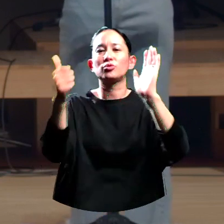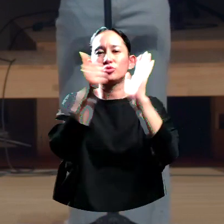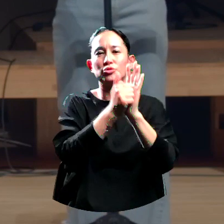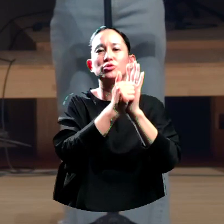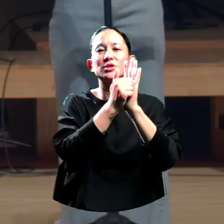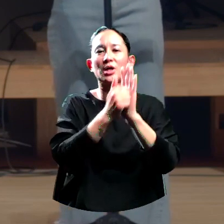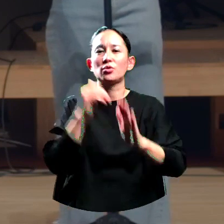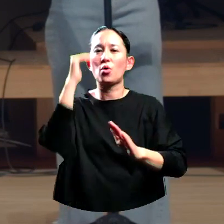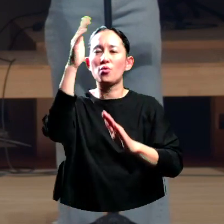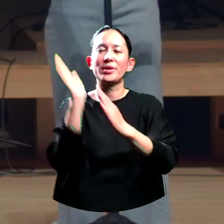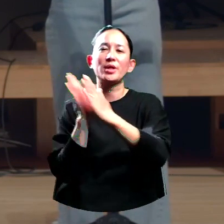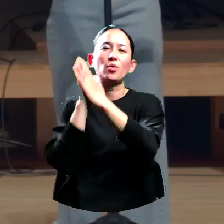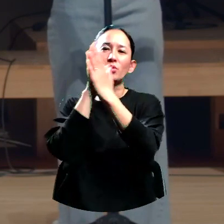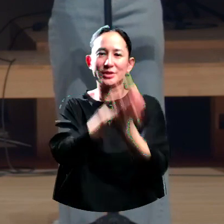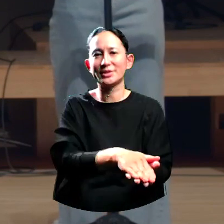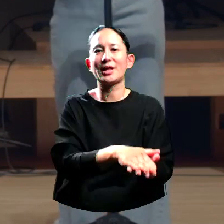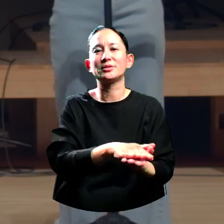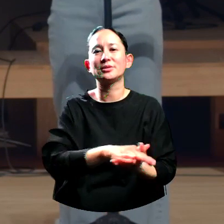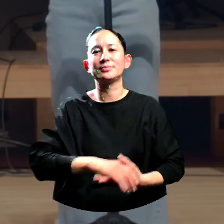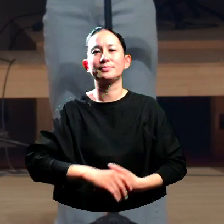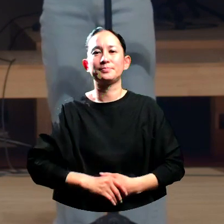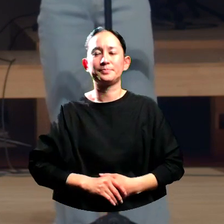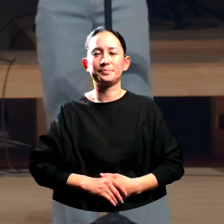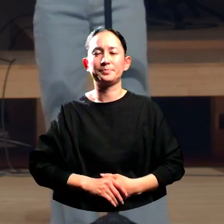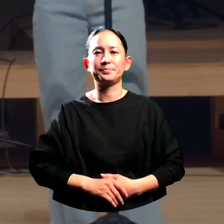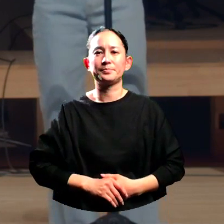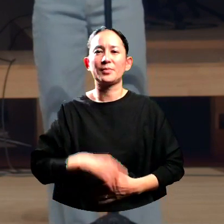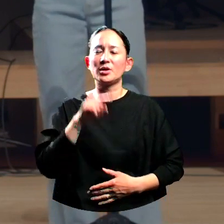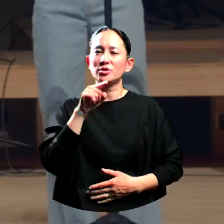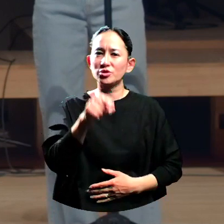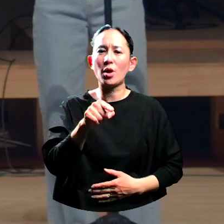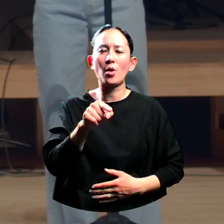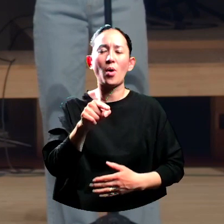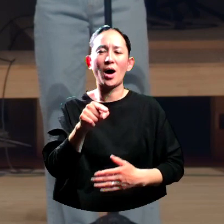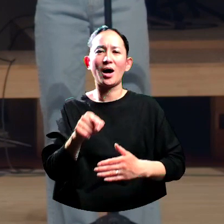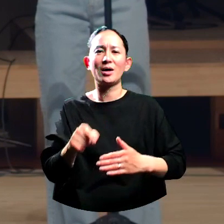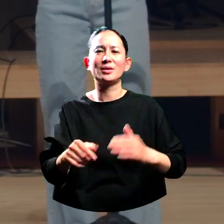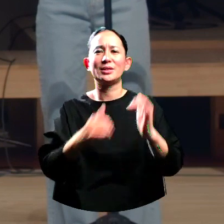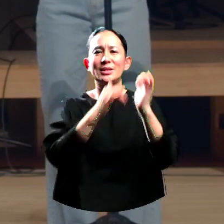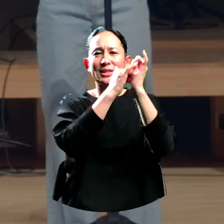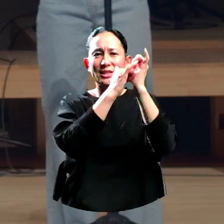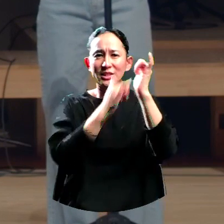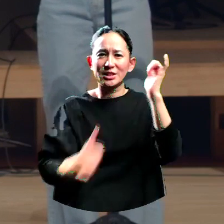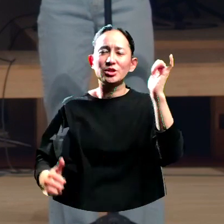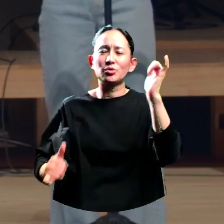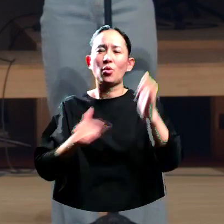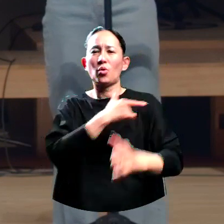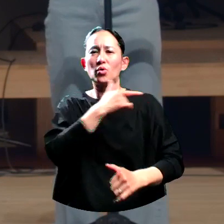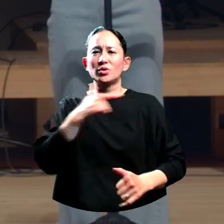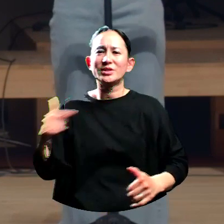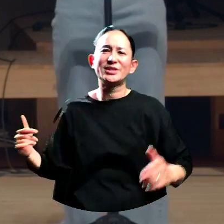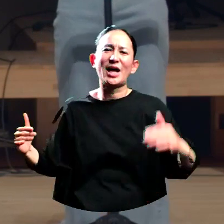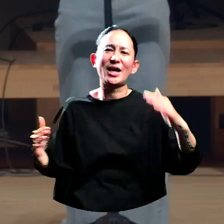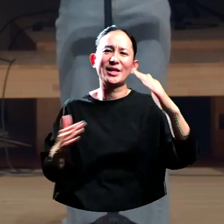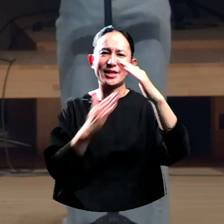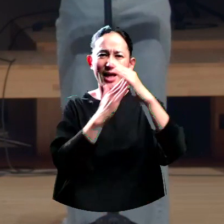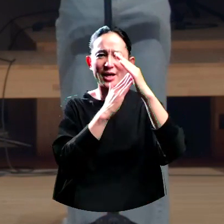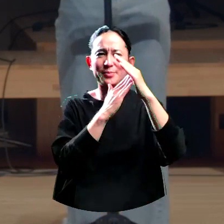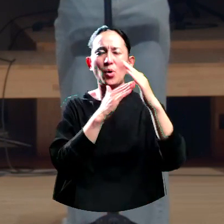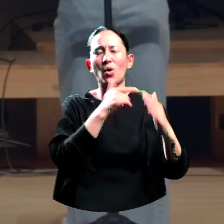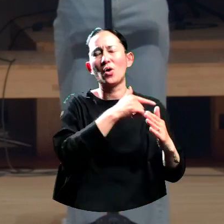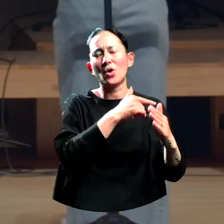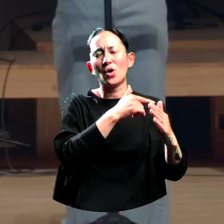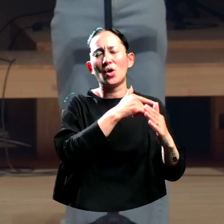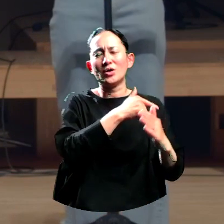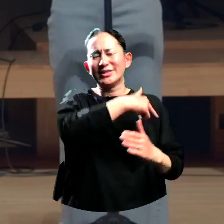moment in the Bible is Jesus Christ on the cross. それは史上最大の再起不能と言っていいもの。 I think it's safe to